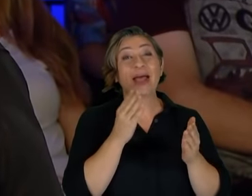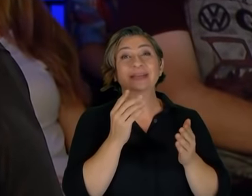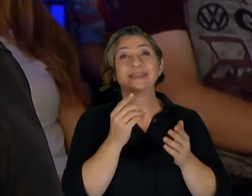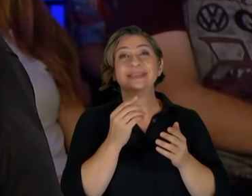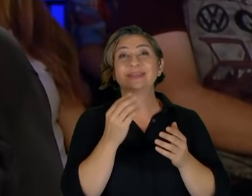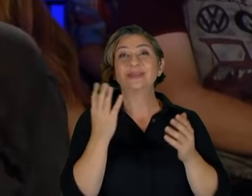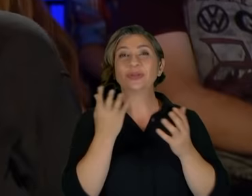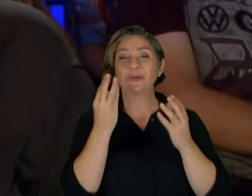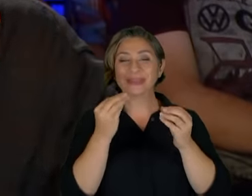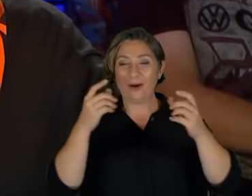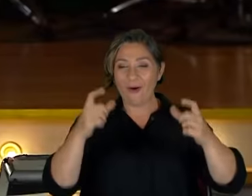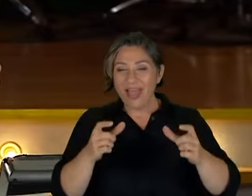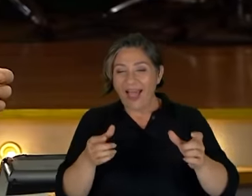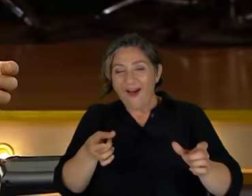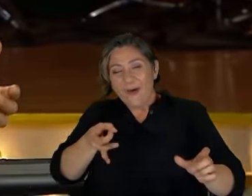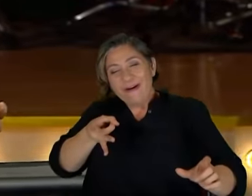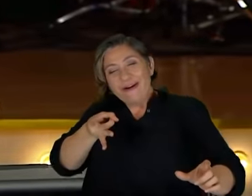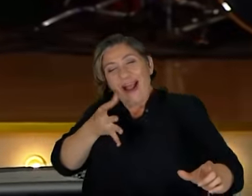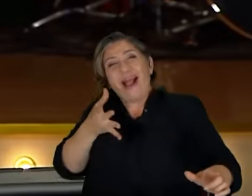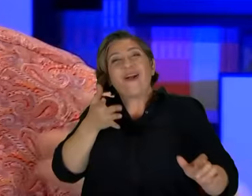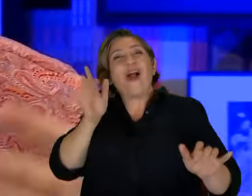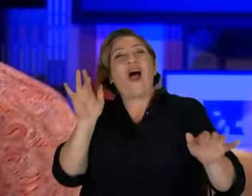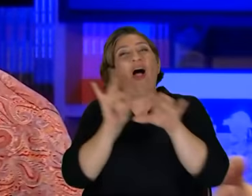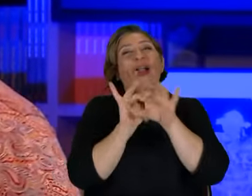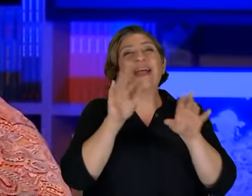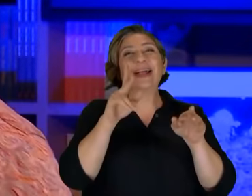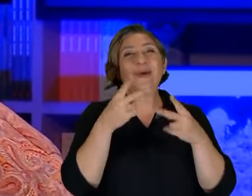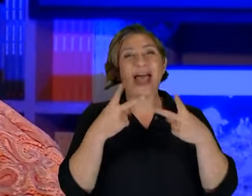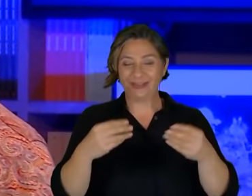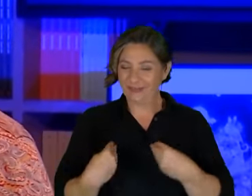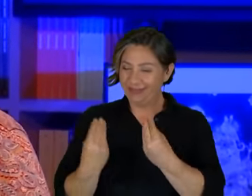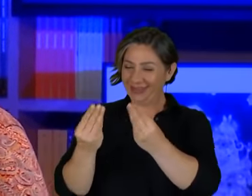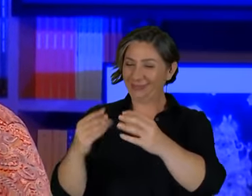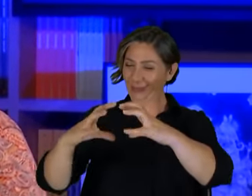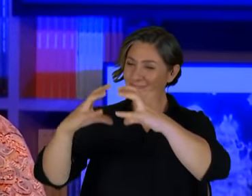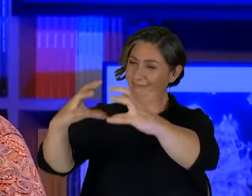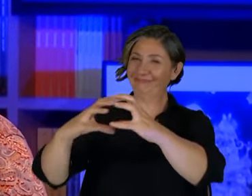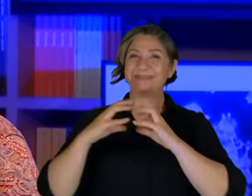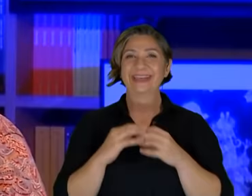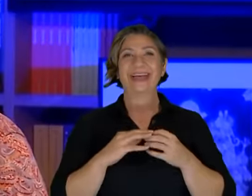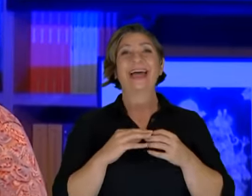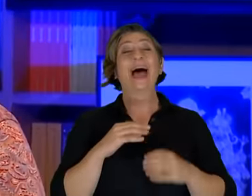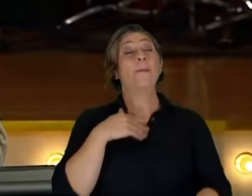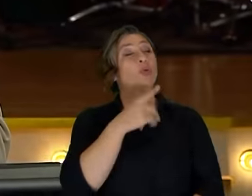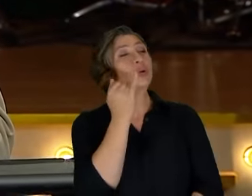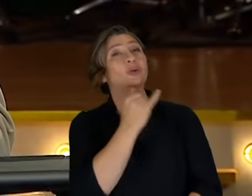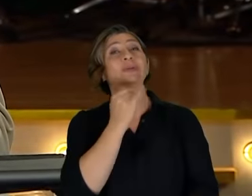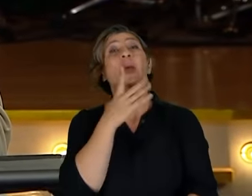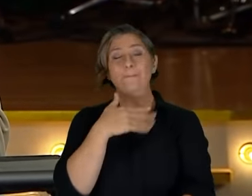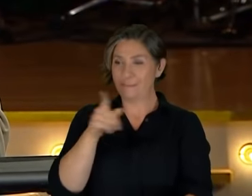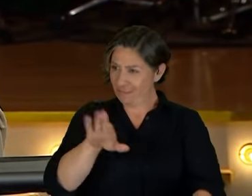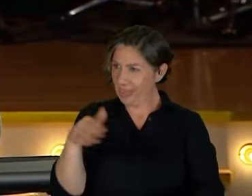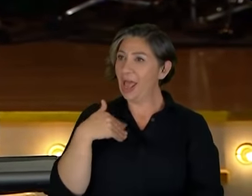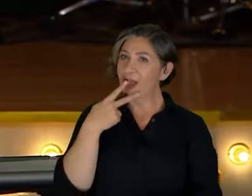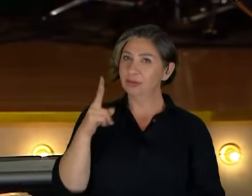güzel orta açtım ama ya böyle tam böyle... bir dakika hayır ben bunu şey yapmıyorum, kınamıyorum yani. Ama bu siz da... Siz bitirin ben açıklayacağım